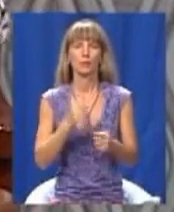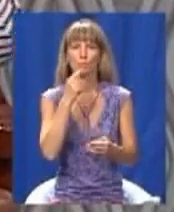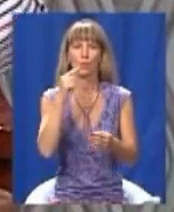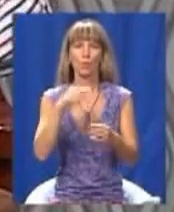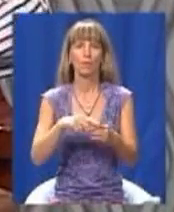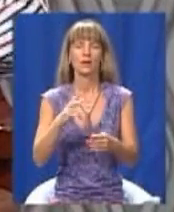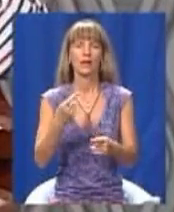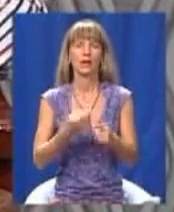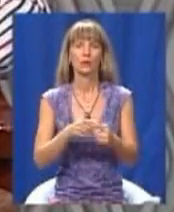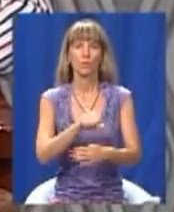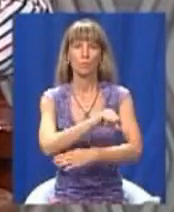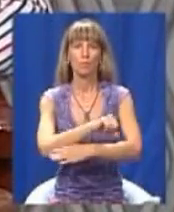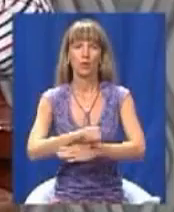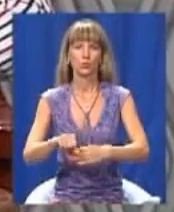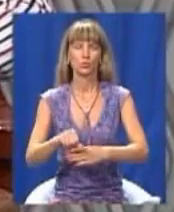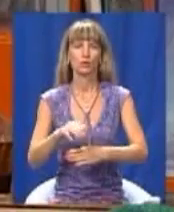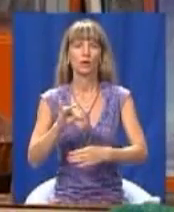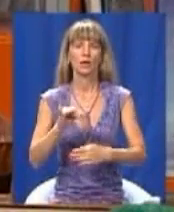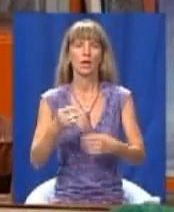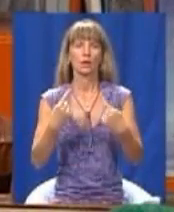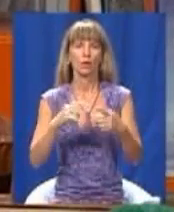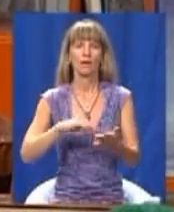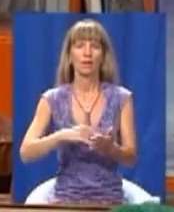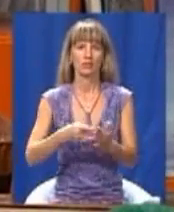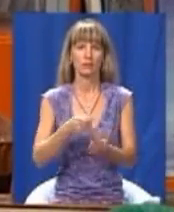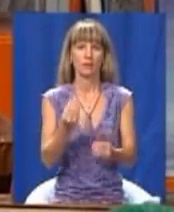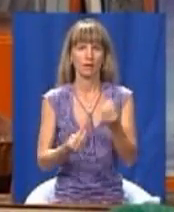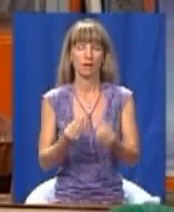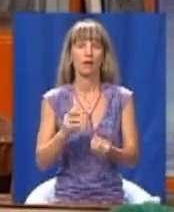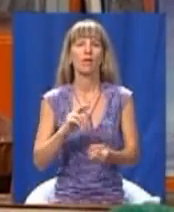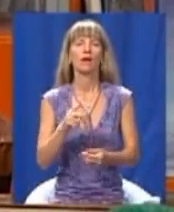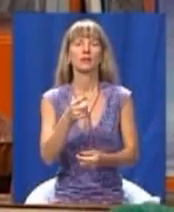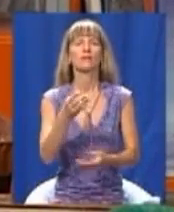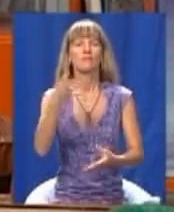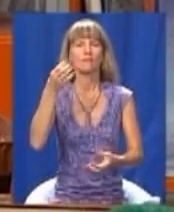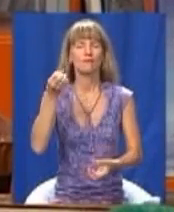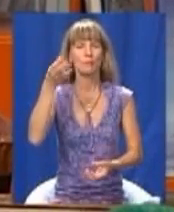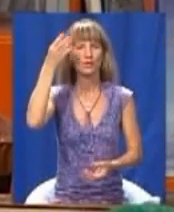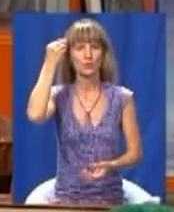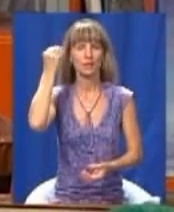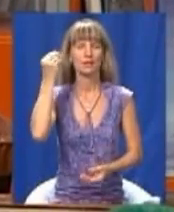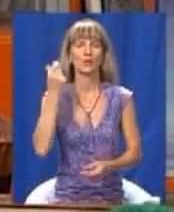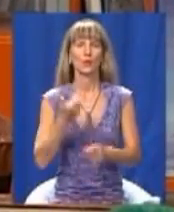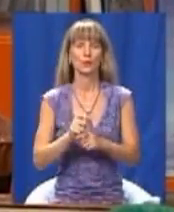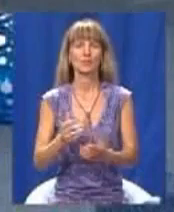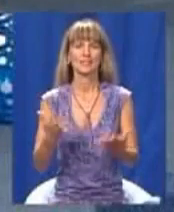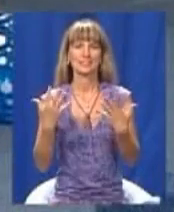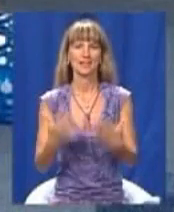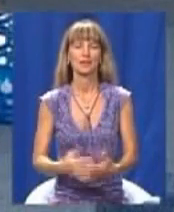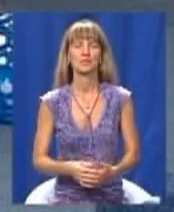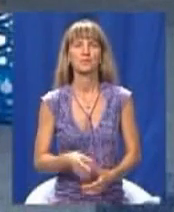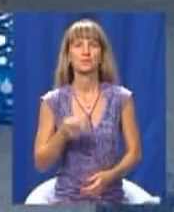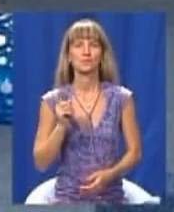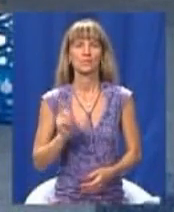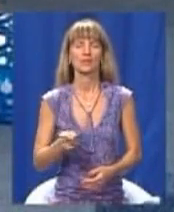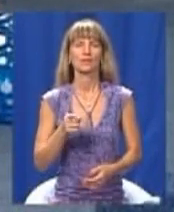оцю межу або на інший квадратик. Чи грав таку гру колись чи ні? Грав. І як тобі враження від неї? Дуже яскраві. Да,